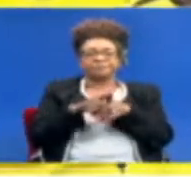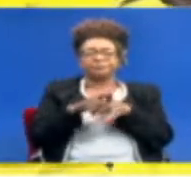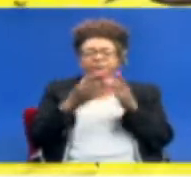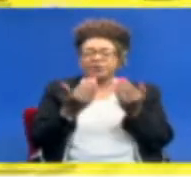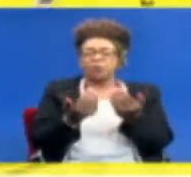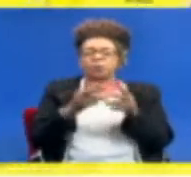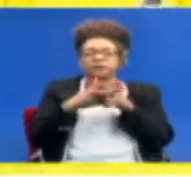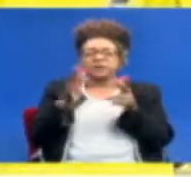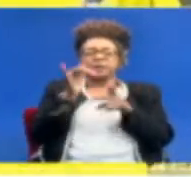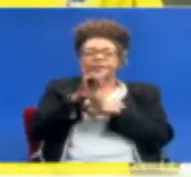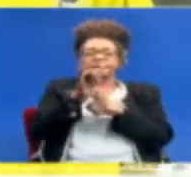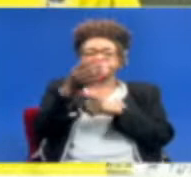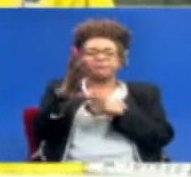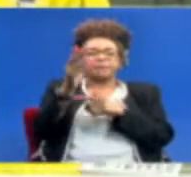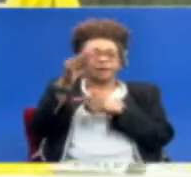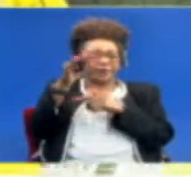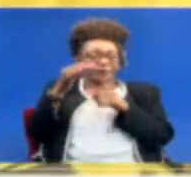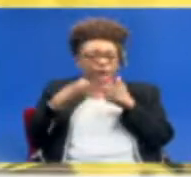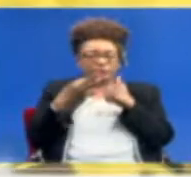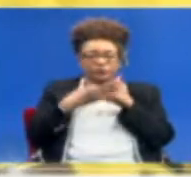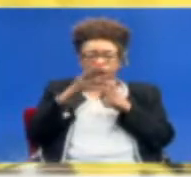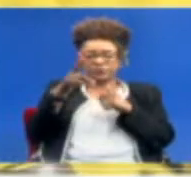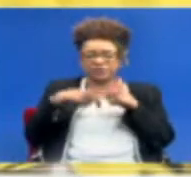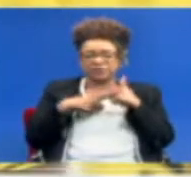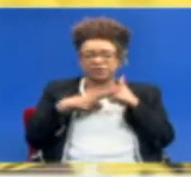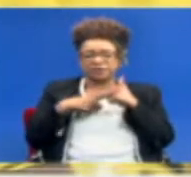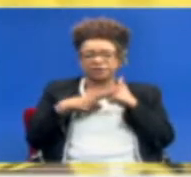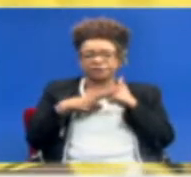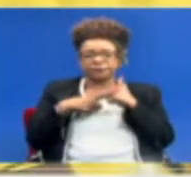yake dhidi ya Bandari ya Agosti tarehe 26.